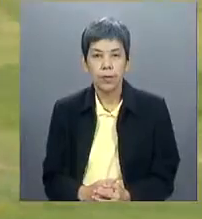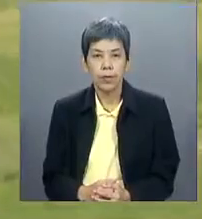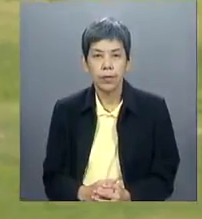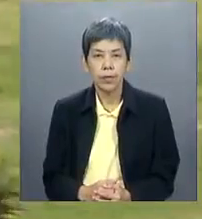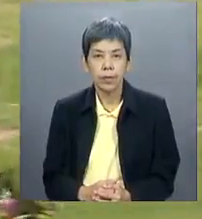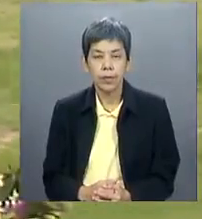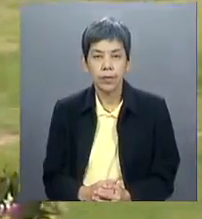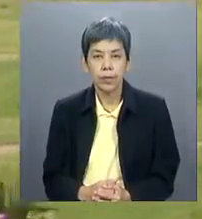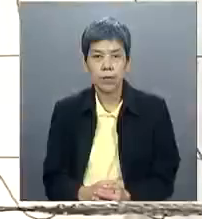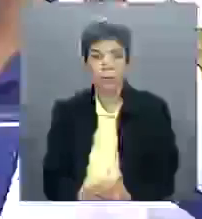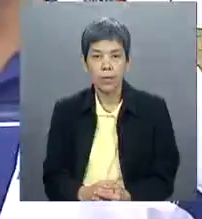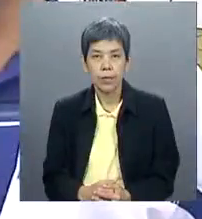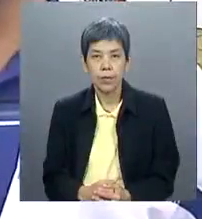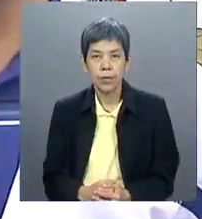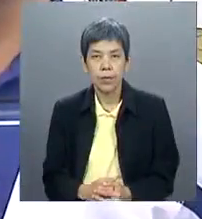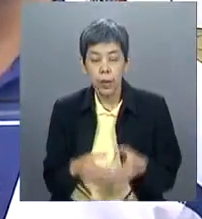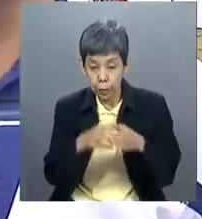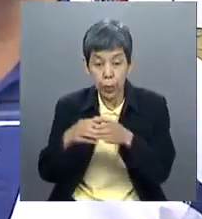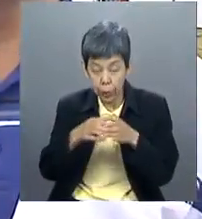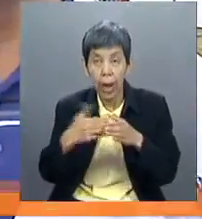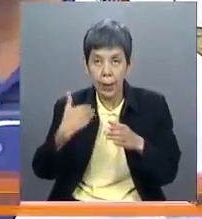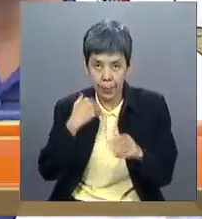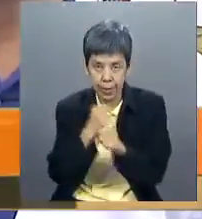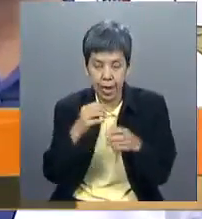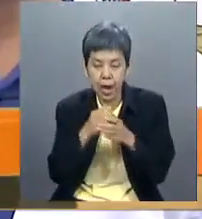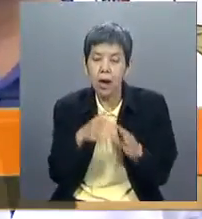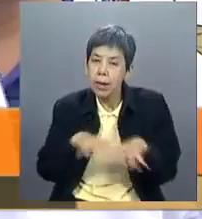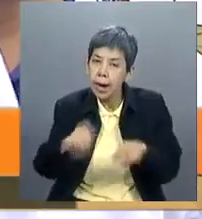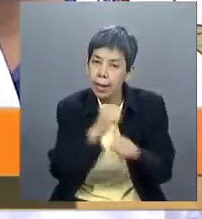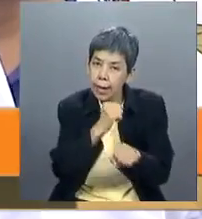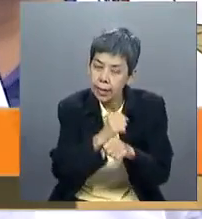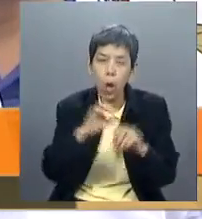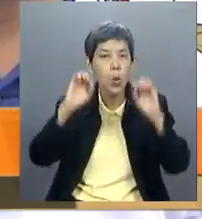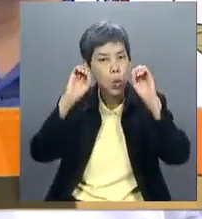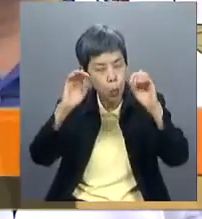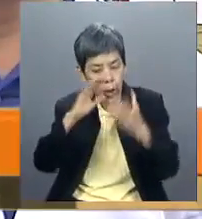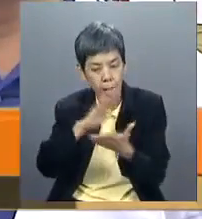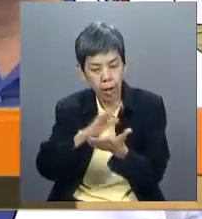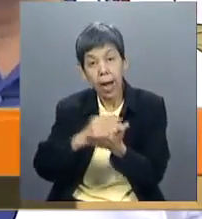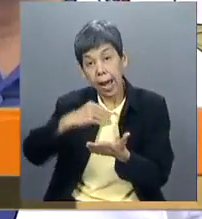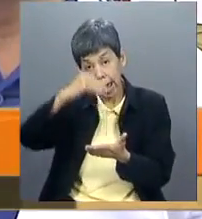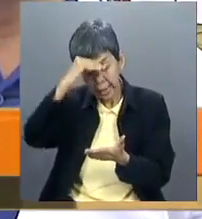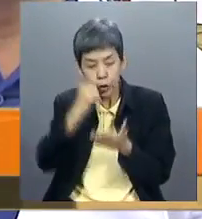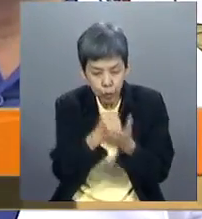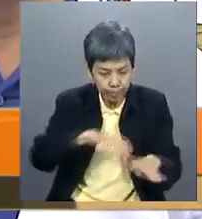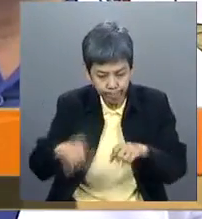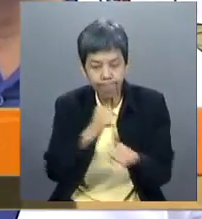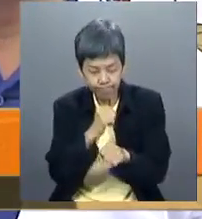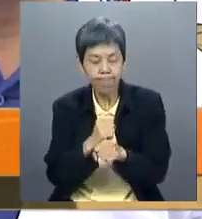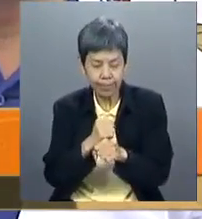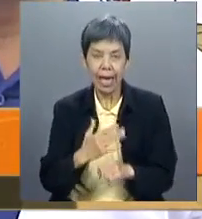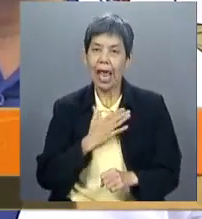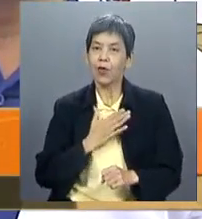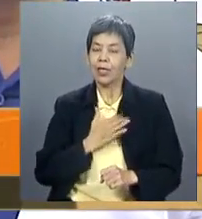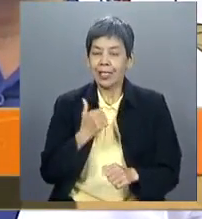ทีมของโรงเรียนสามัคคีวิทยาคมซึ่งประกอบไปด้วยคณะฝ่ายบริหารคณะคุณครูและนักเรียนนะครับก็ช่วยกันอย่างเต็มที่เลยนะครับเพราะว่าเ